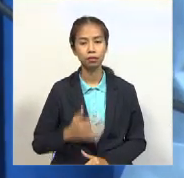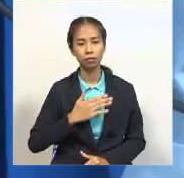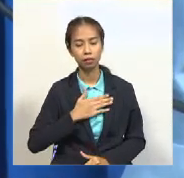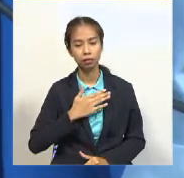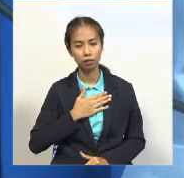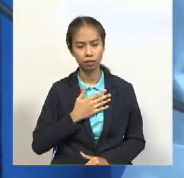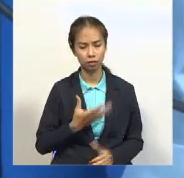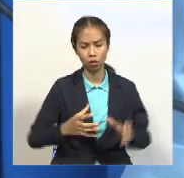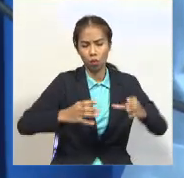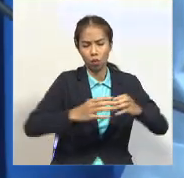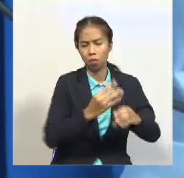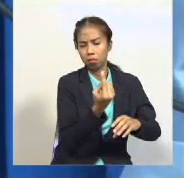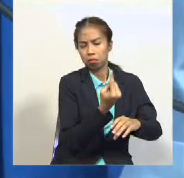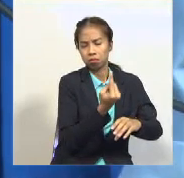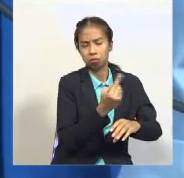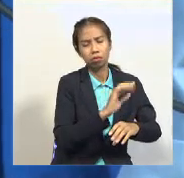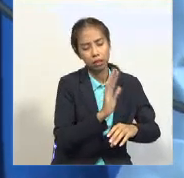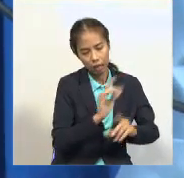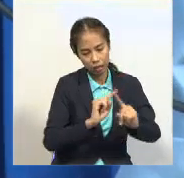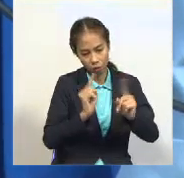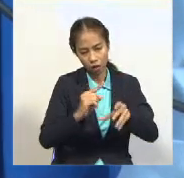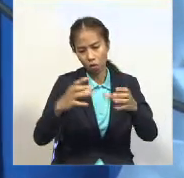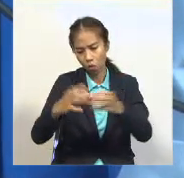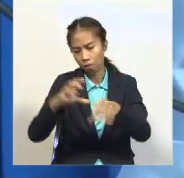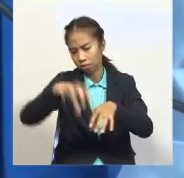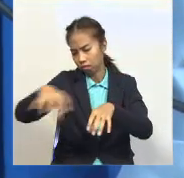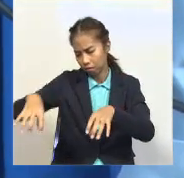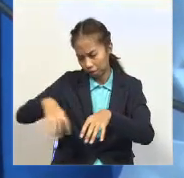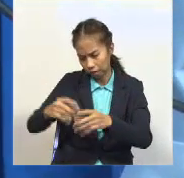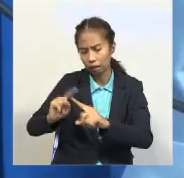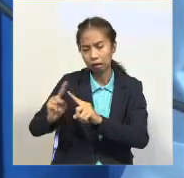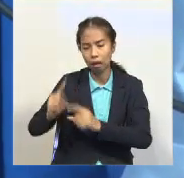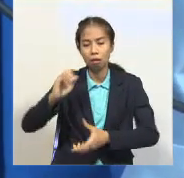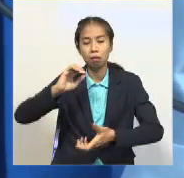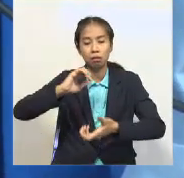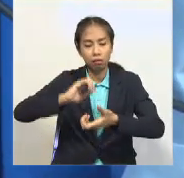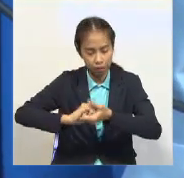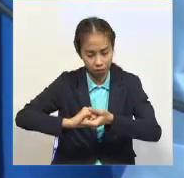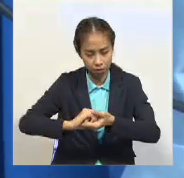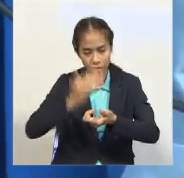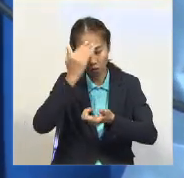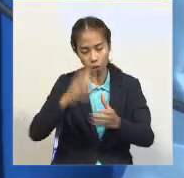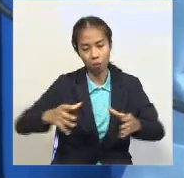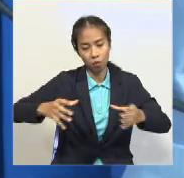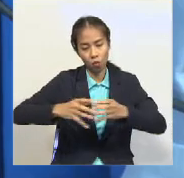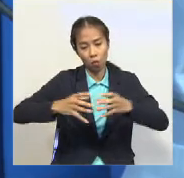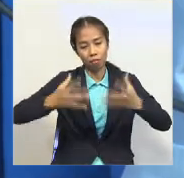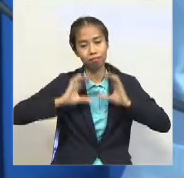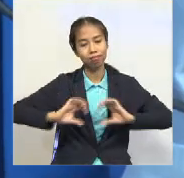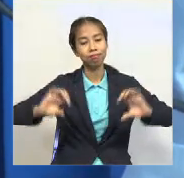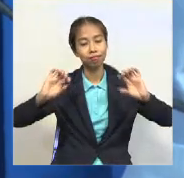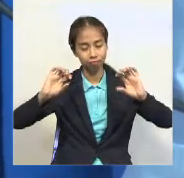ปอยู่พรรคเดียวนะเราร่วมมือร่วมใจกันหลายพรรคด้วยกันที่มาจัดตั้งรัฐบาลคราวนี้